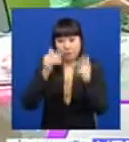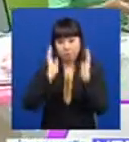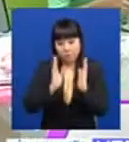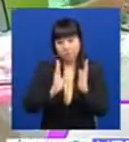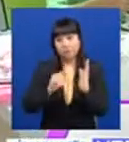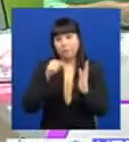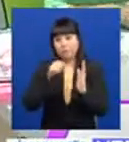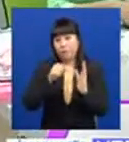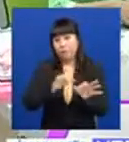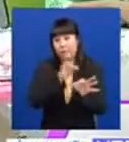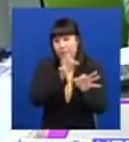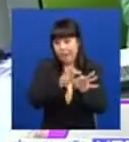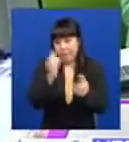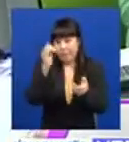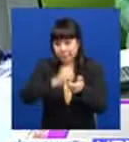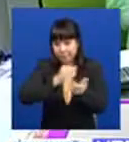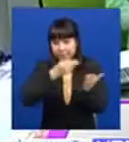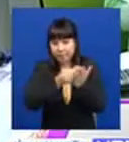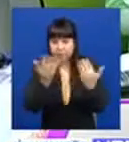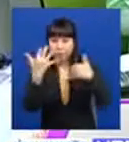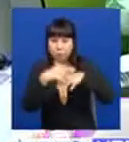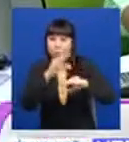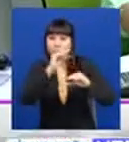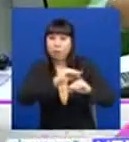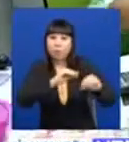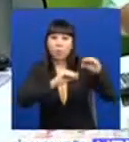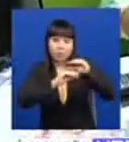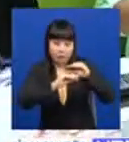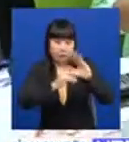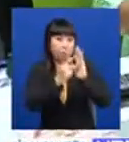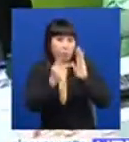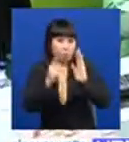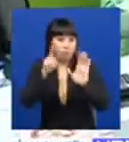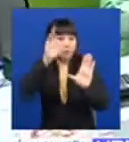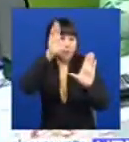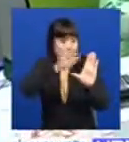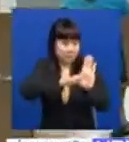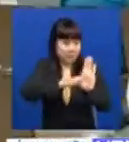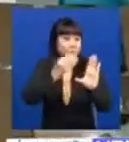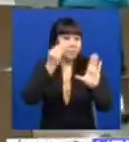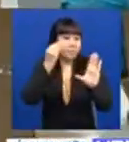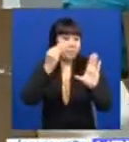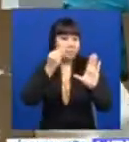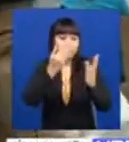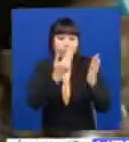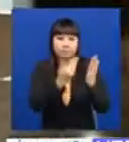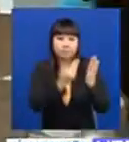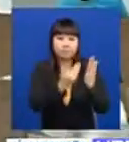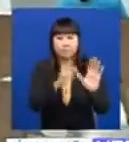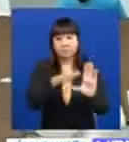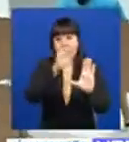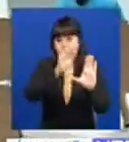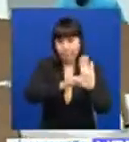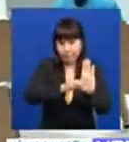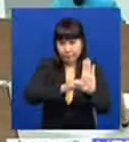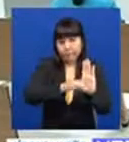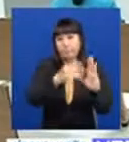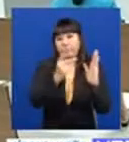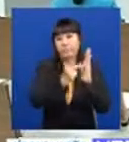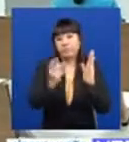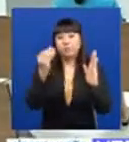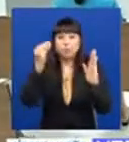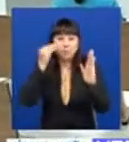ของธนาคารที่สามารถร่วมโครงการจะต้องเป็นลูกค้าที่สมัครสินเชื่อบ้านกสิกขออภัยค่ะที่สมัครสินเชื่อบ้าน